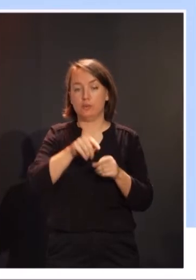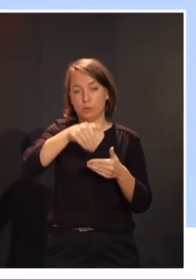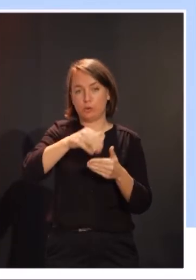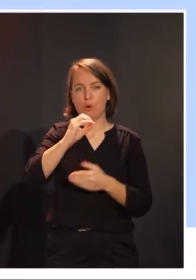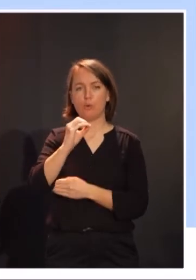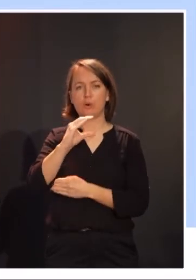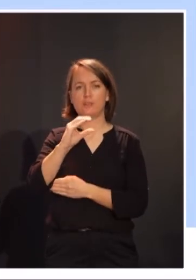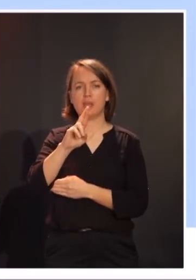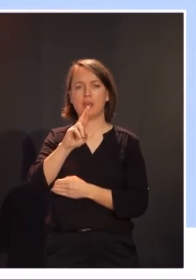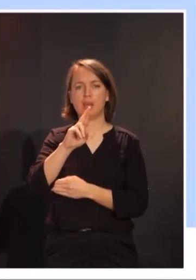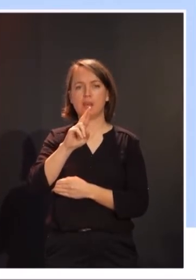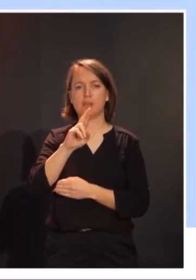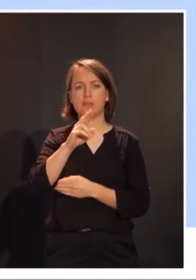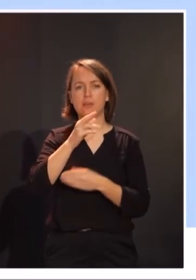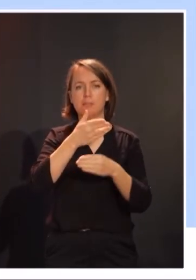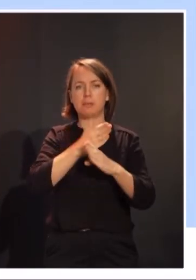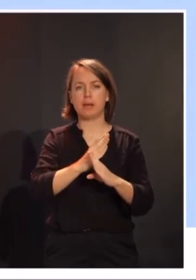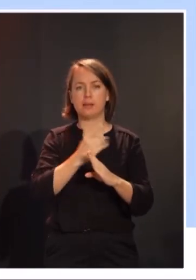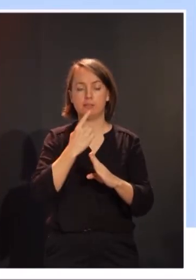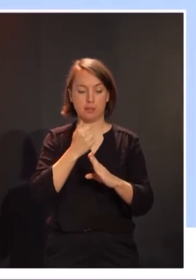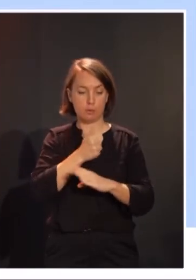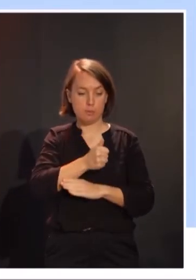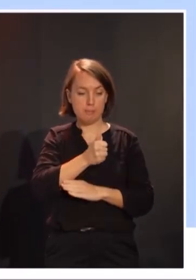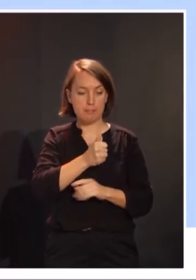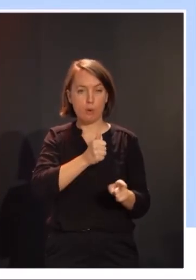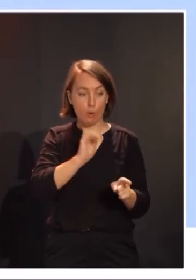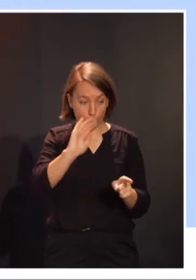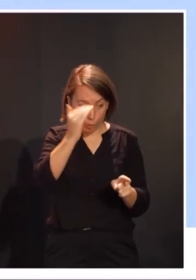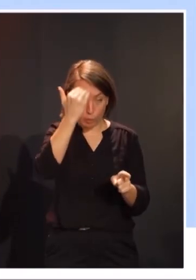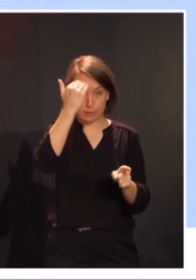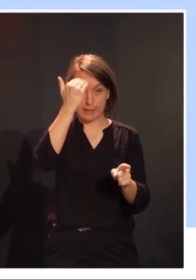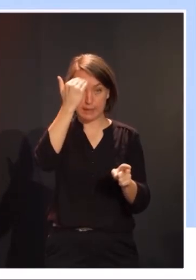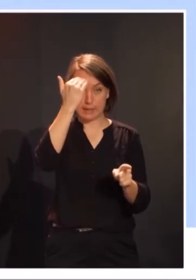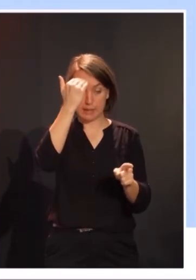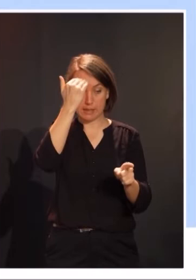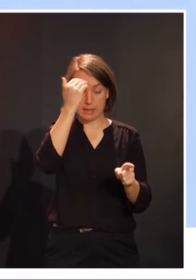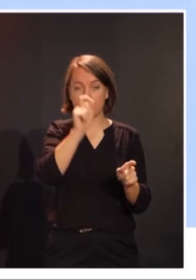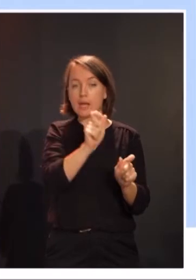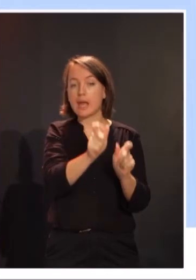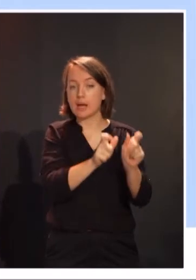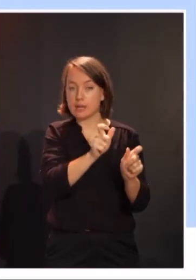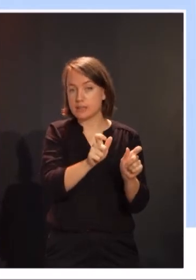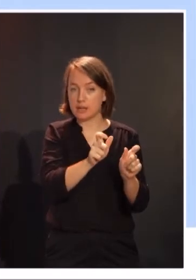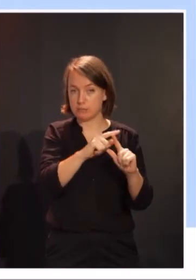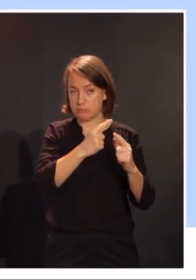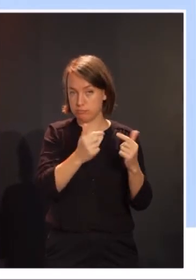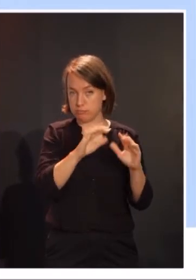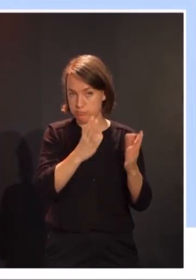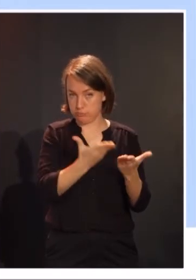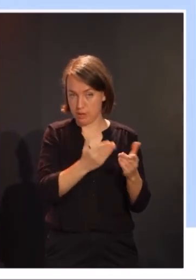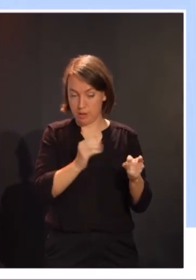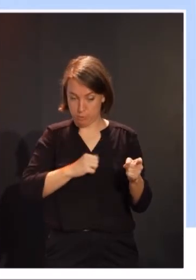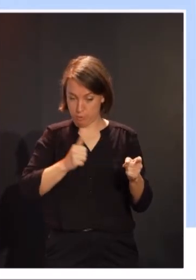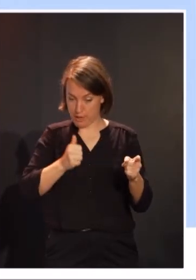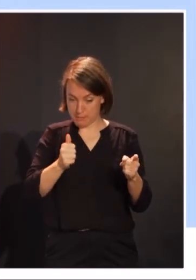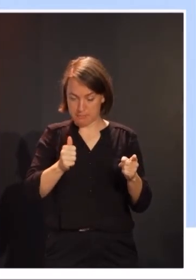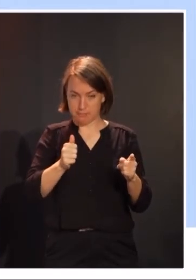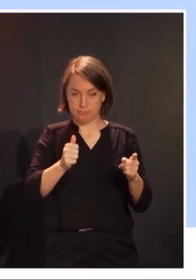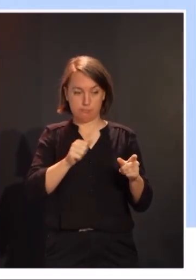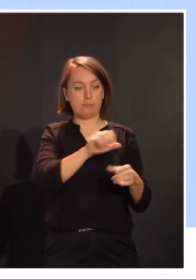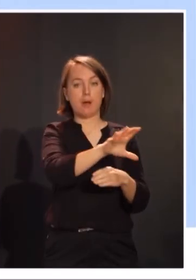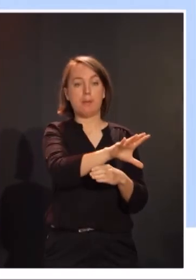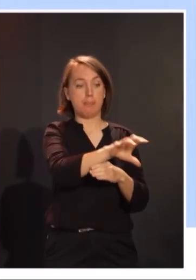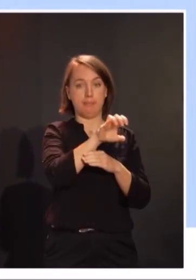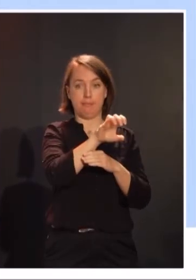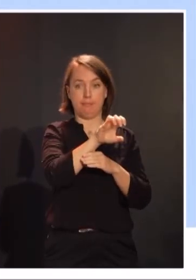c'est un logiciel qui va reconnaître les caractères, elle pourra aussi sélectionner du texte et écouter en fait avec la synthèse vocale que